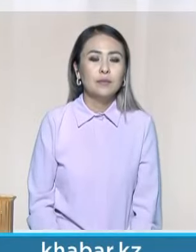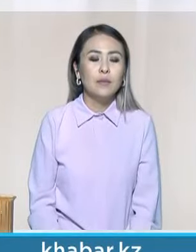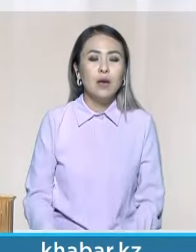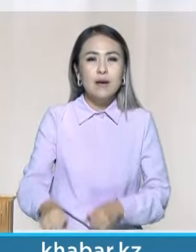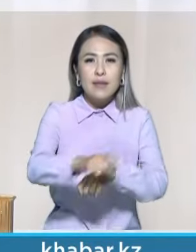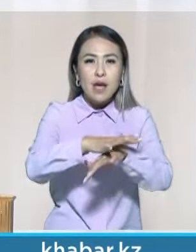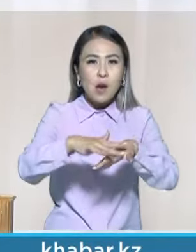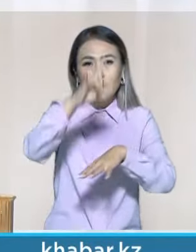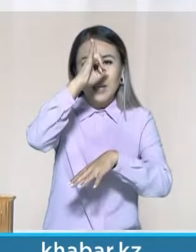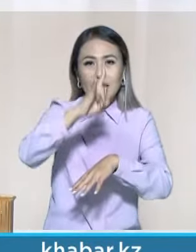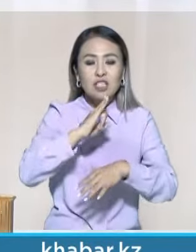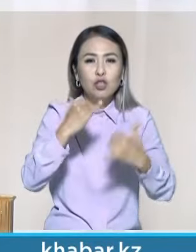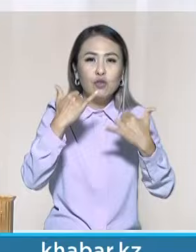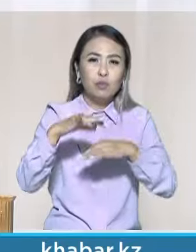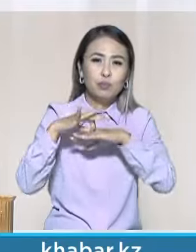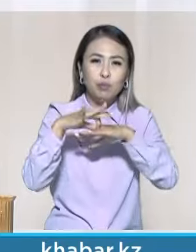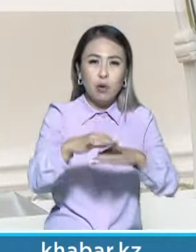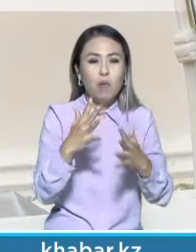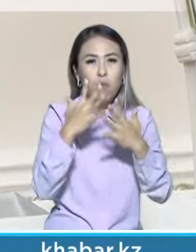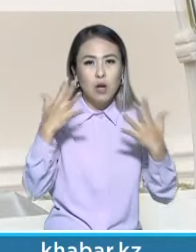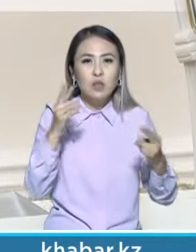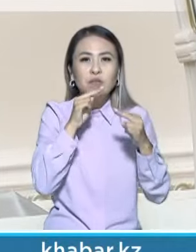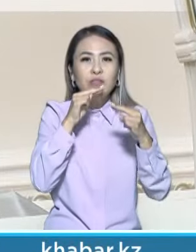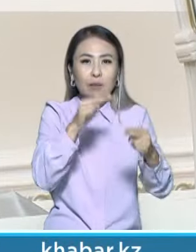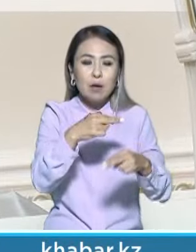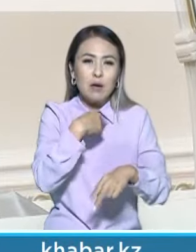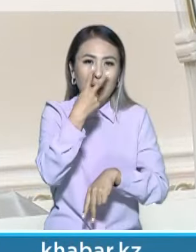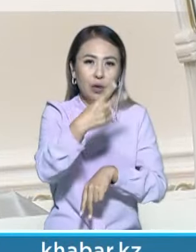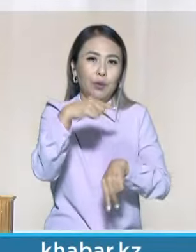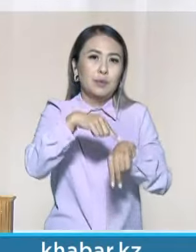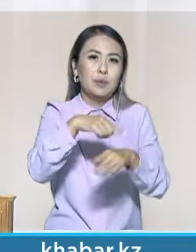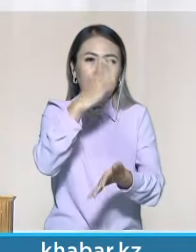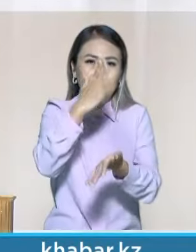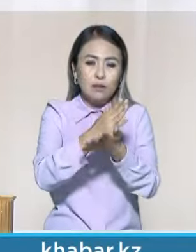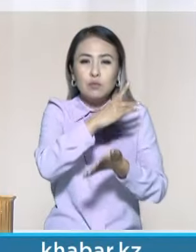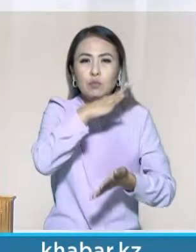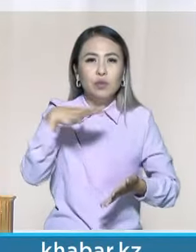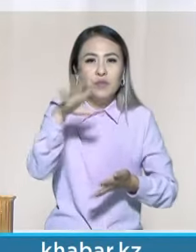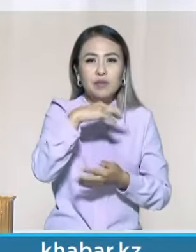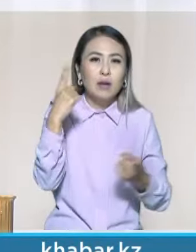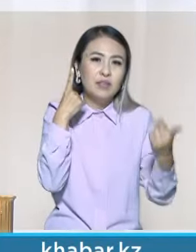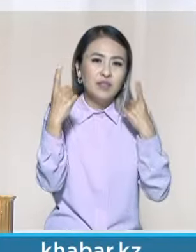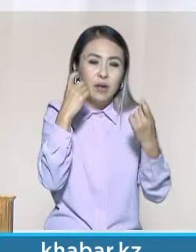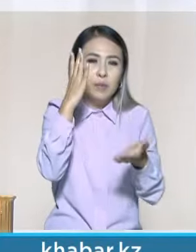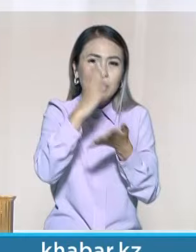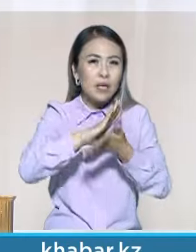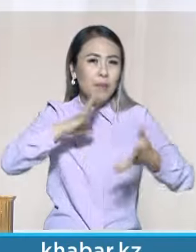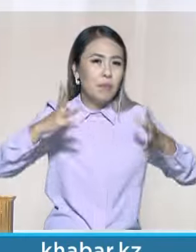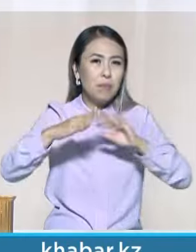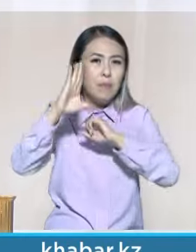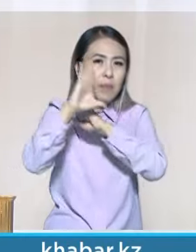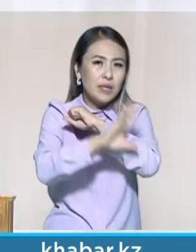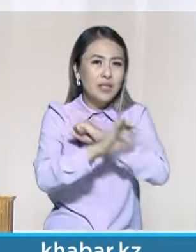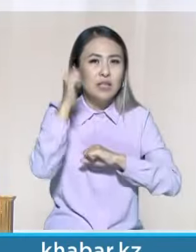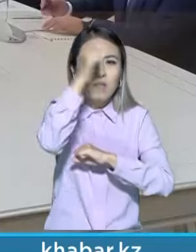Казахстан халқы сіздің бүгінгі сапарыңызға үлкен мән беріп отырғанын атап өткім келеді. Мұның өзі көп дүниеден хабар береді. Жалпы соңғы жылдары Қазақстан